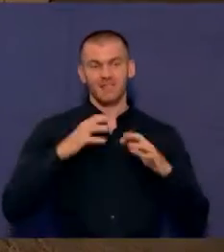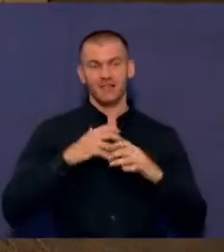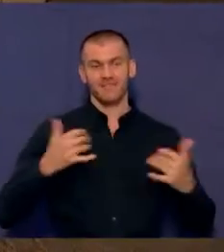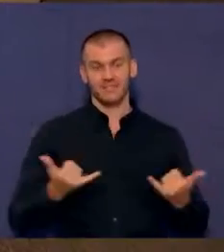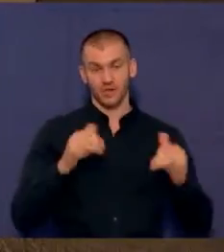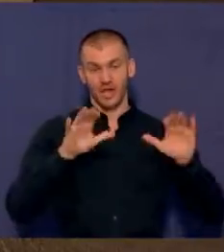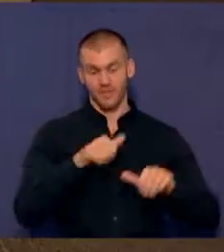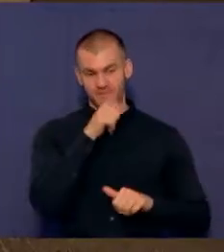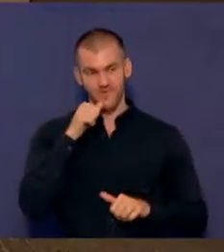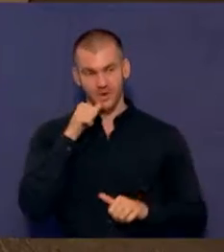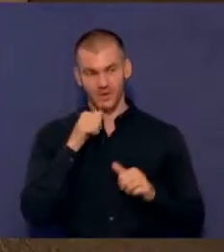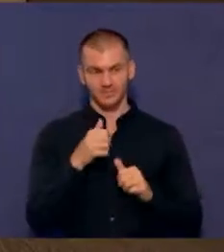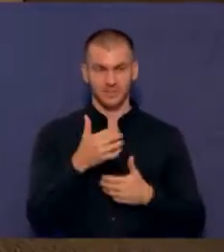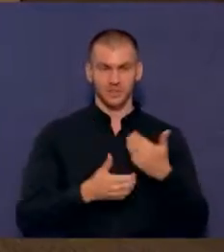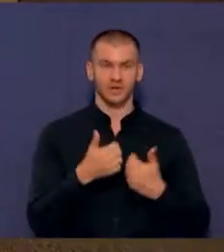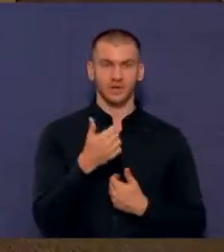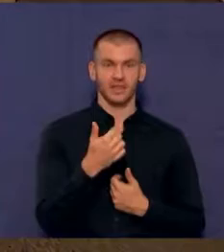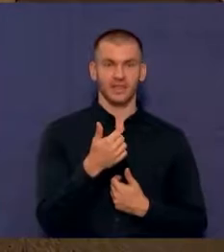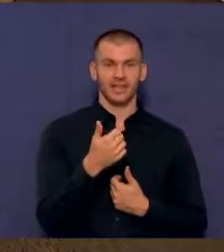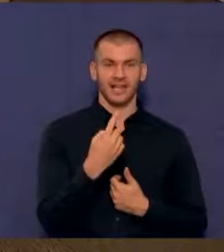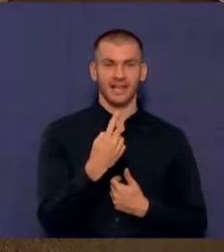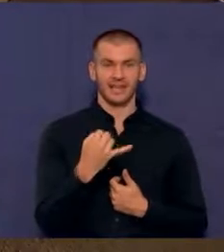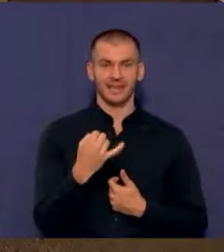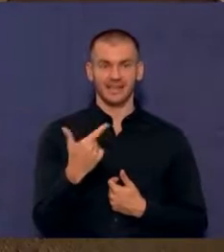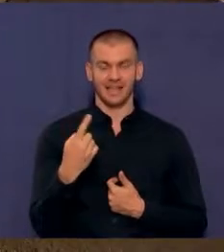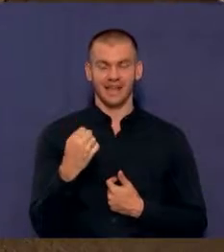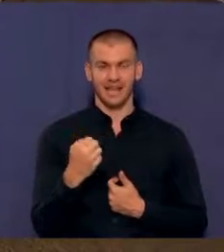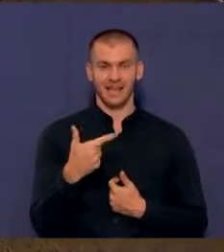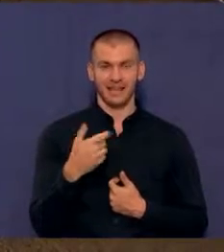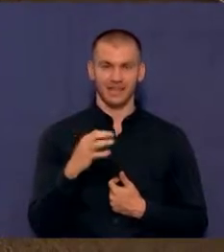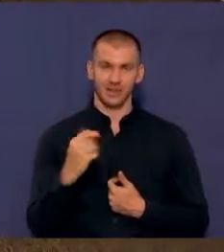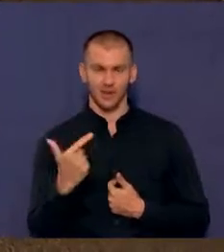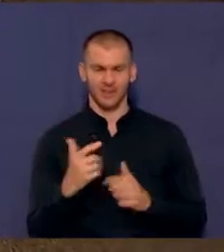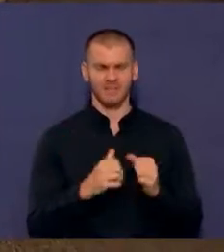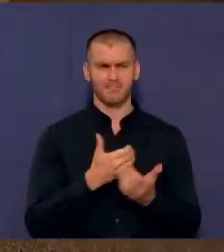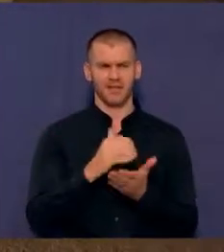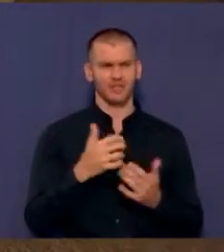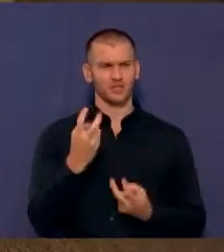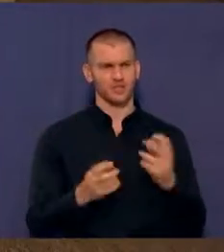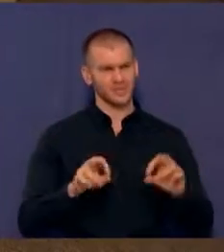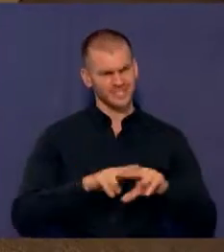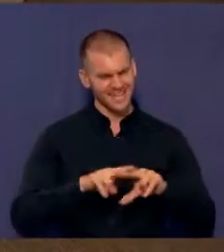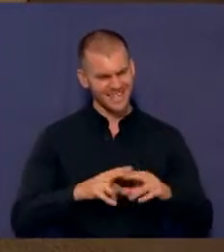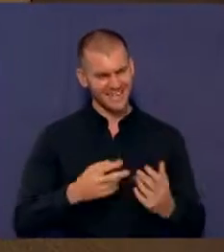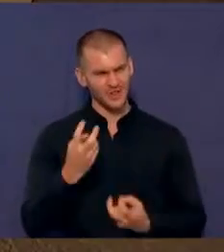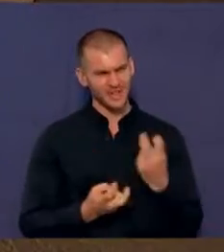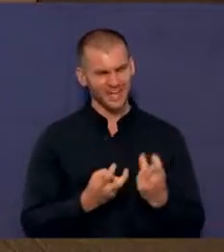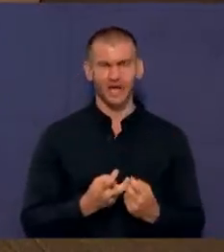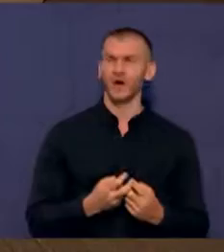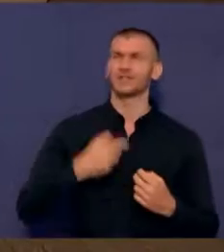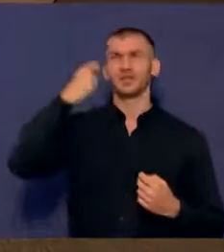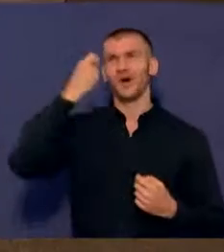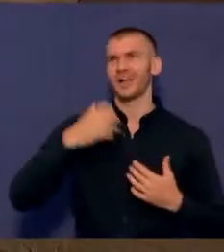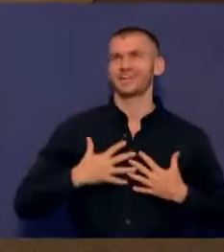våras. Ja. Med min Little Tot. Mm. Men berätta, alltså, ta oss till turnén. Hur känns det att vara ute och turnera? Ah, det är